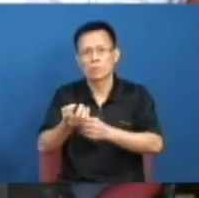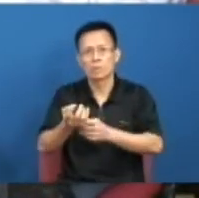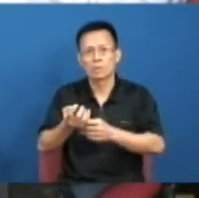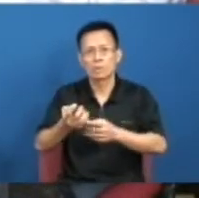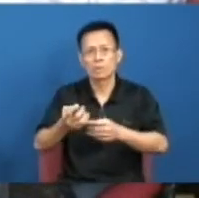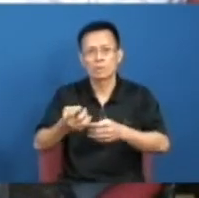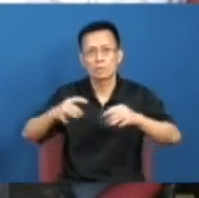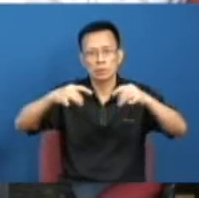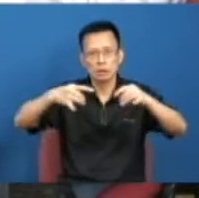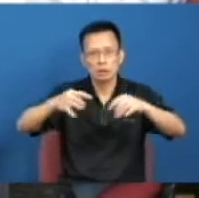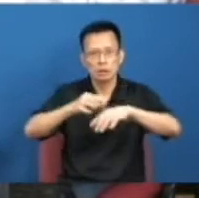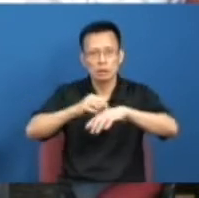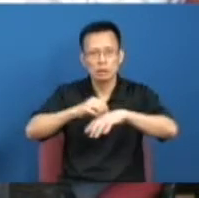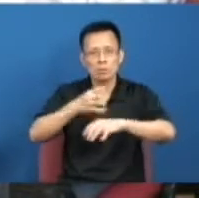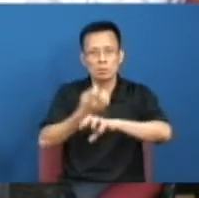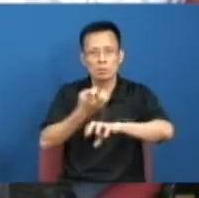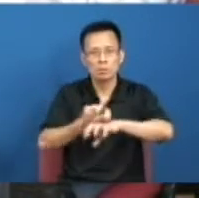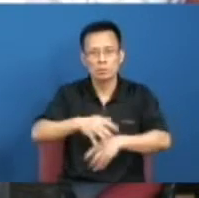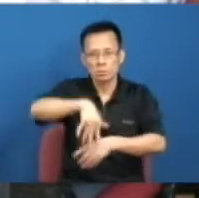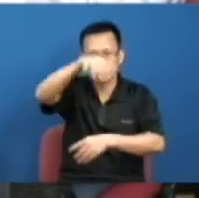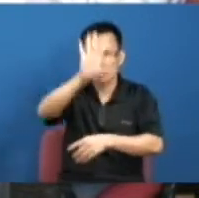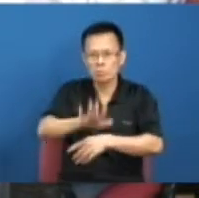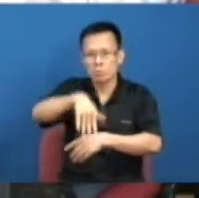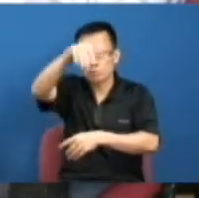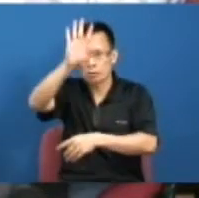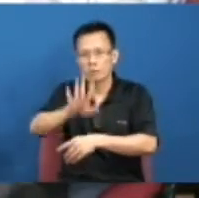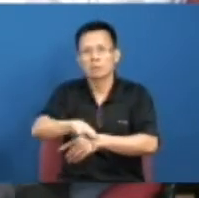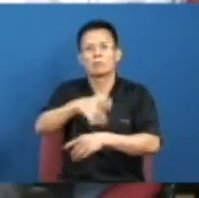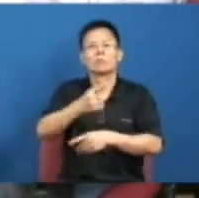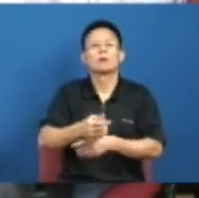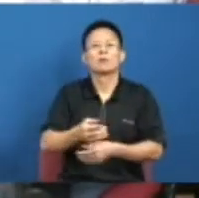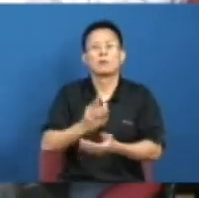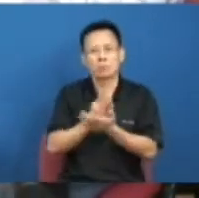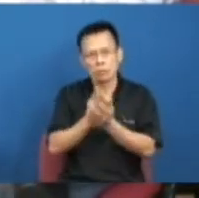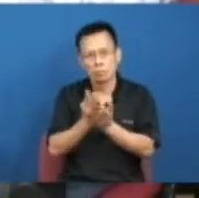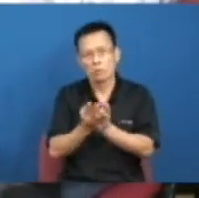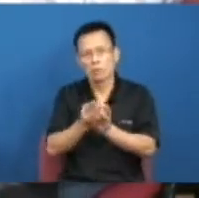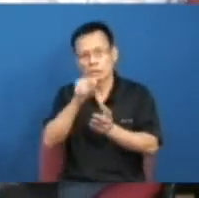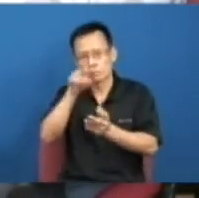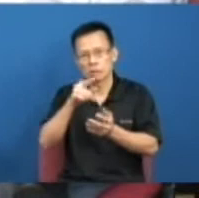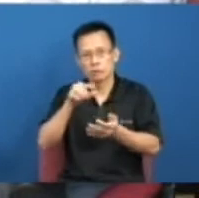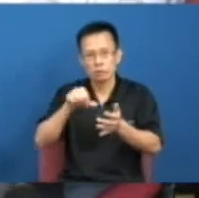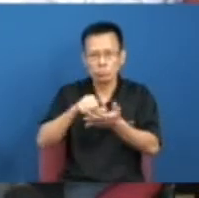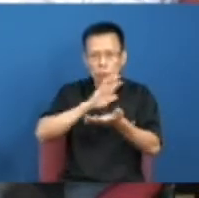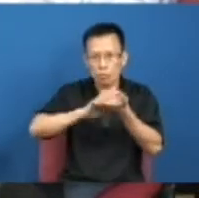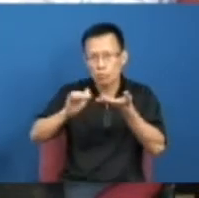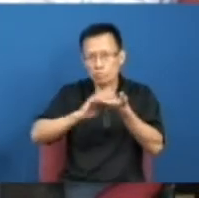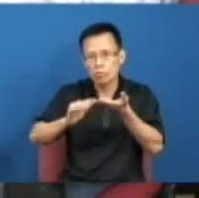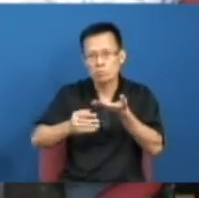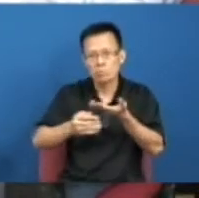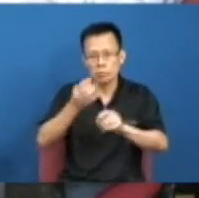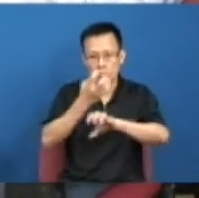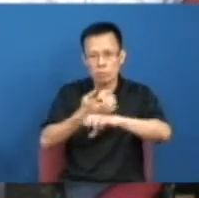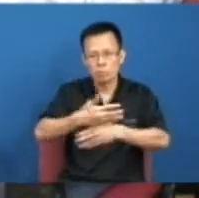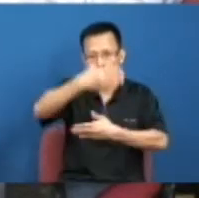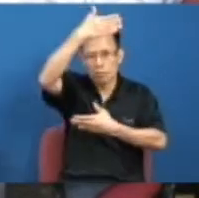或者一啲油漆啊，咁之後佢去到見到個最乾淨個嗰個石屎結構牆嘅